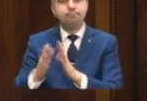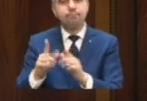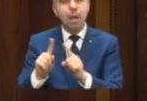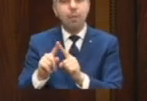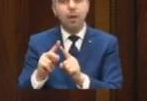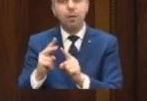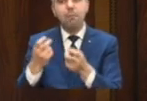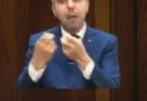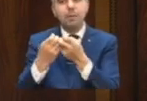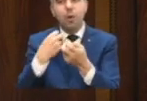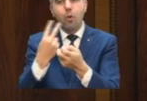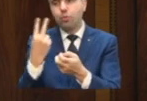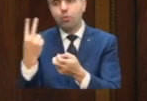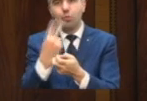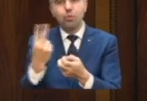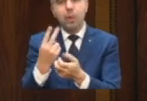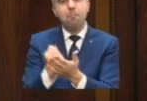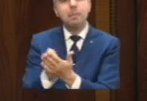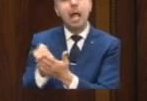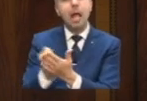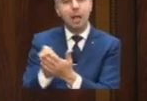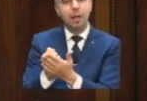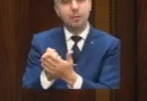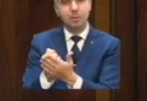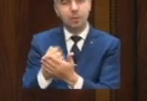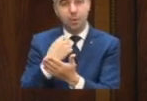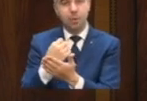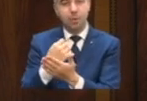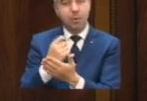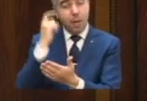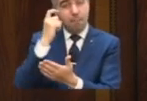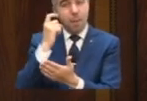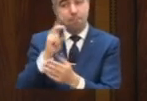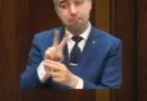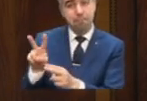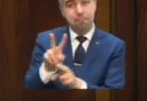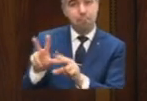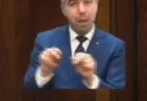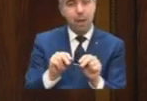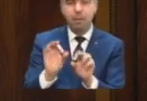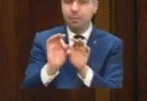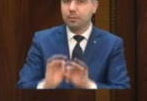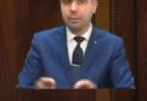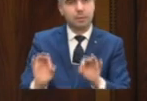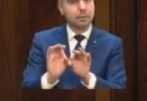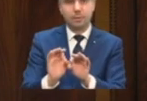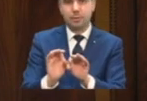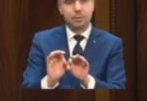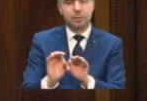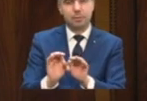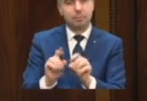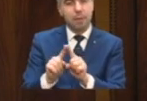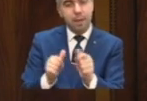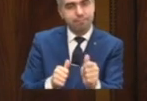الامتحان، واحد كيعتمد على الذاكره واحد كينقل، وبالتالي ما كاينش هناك كفاءه او تكافؤ الفرص